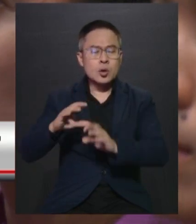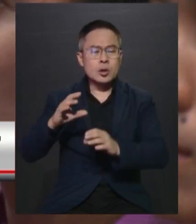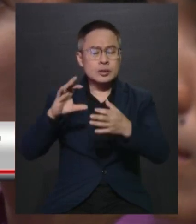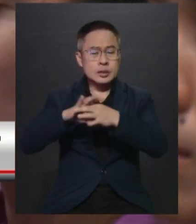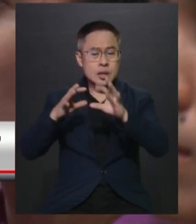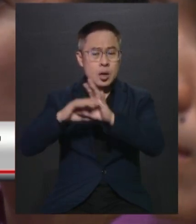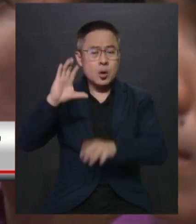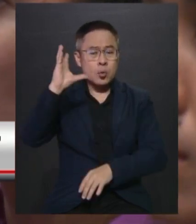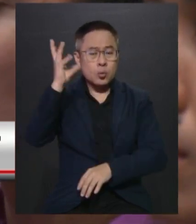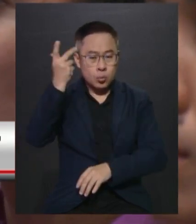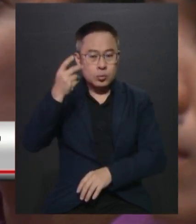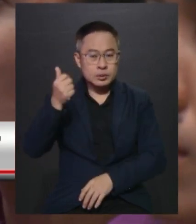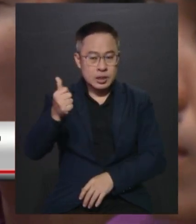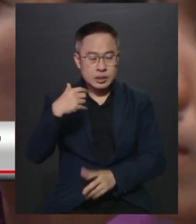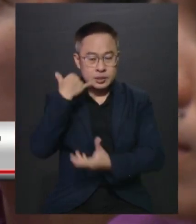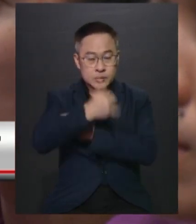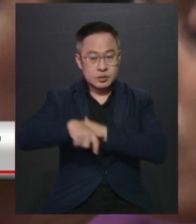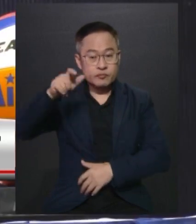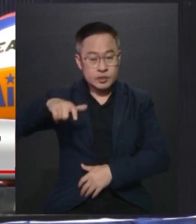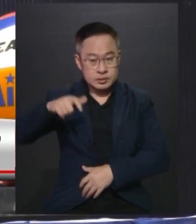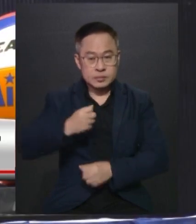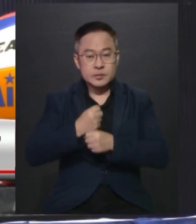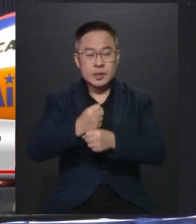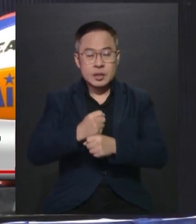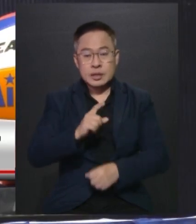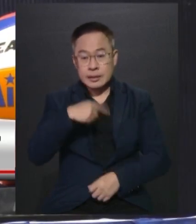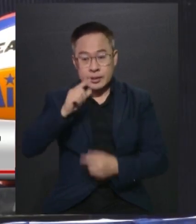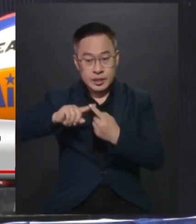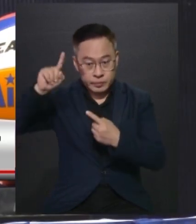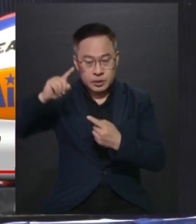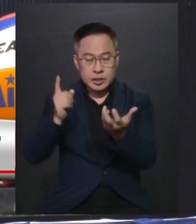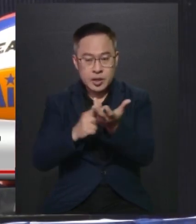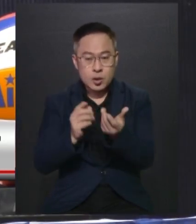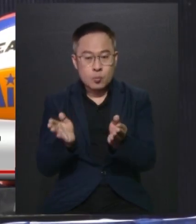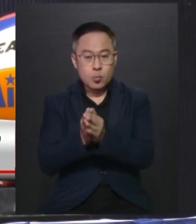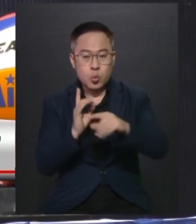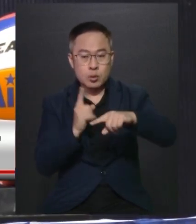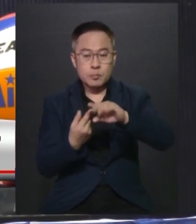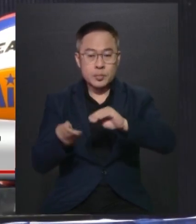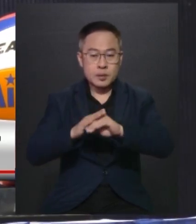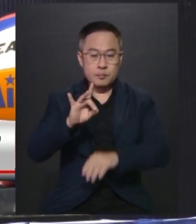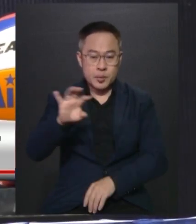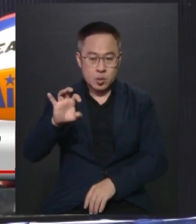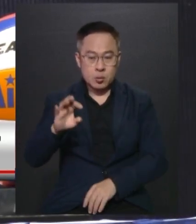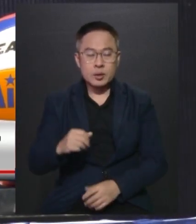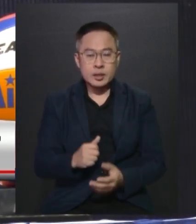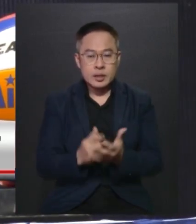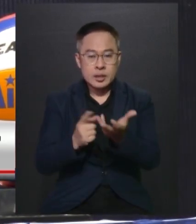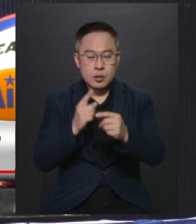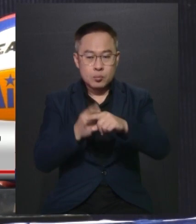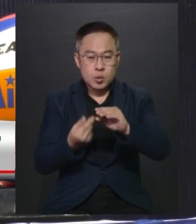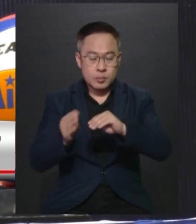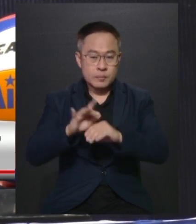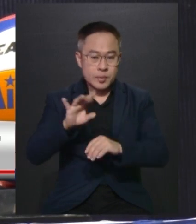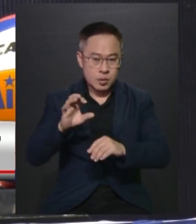คะแนนสะสมถึง800คะแนนนะคะซึ่งถือว่าเป็นคะแนนที่ค่อนข้างสูงเลยเป็นรองเพียงรายการระดับ World Championship ที่แชมป์จะได้